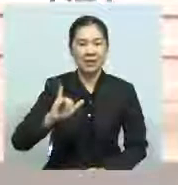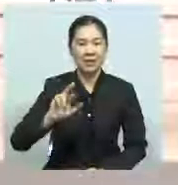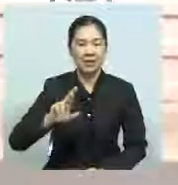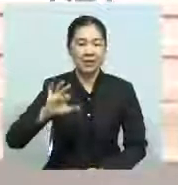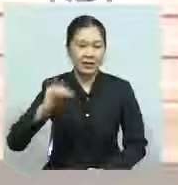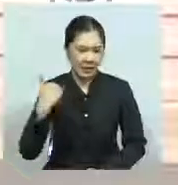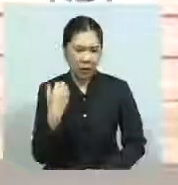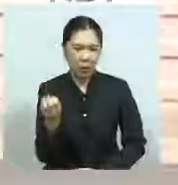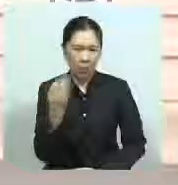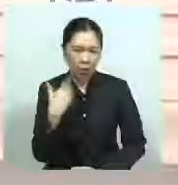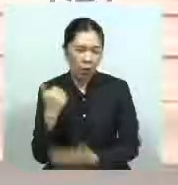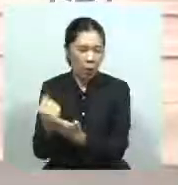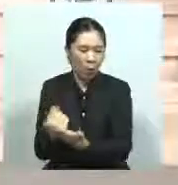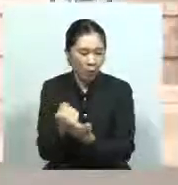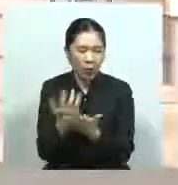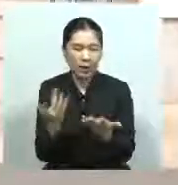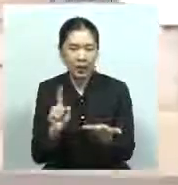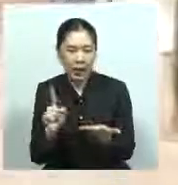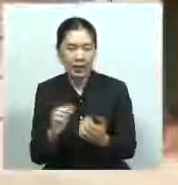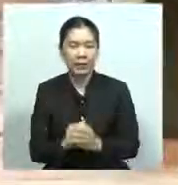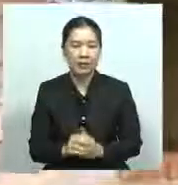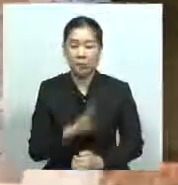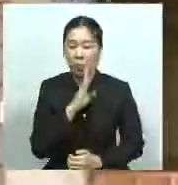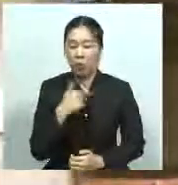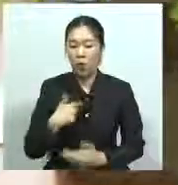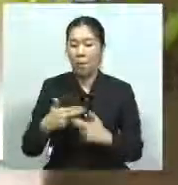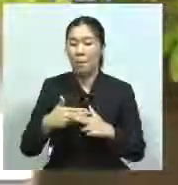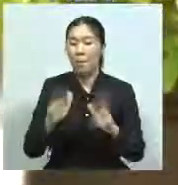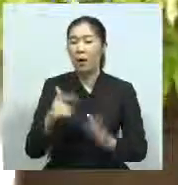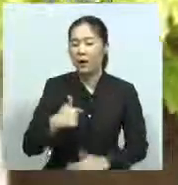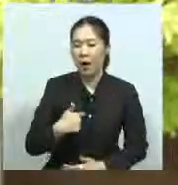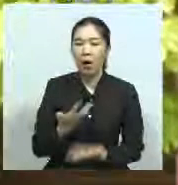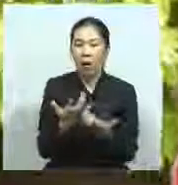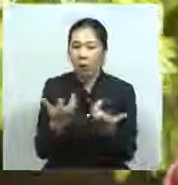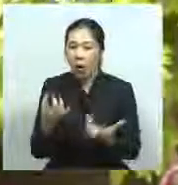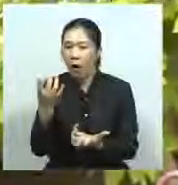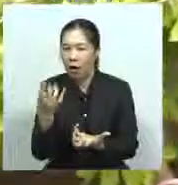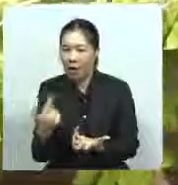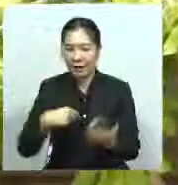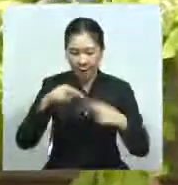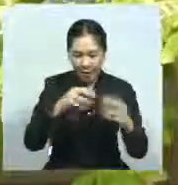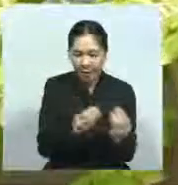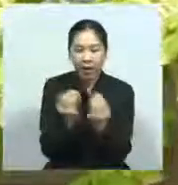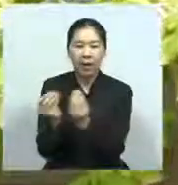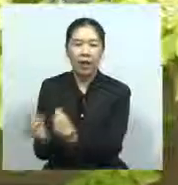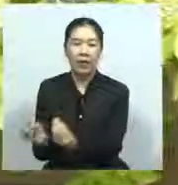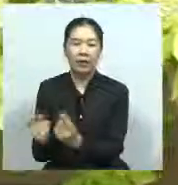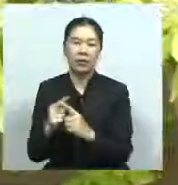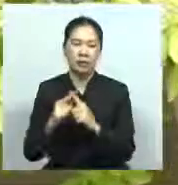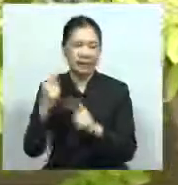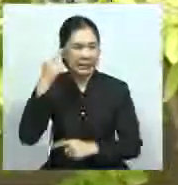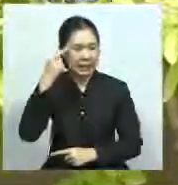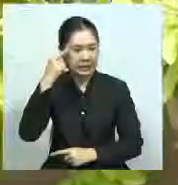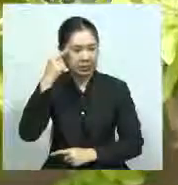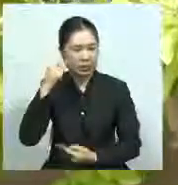ยได้ไหมหรือมีเงื่อนไขอะไรหากปล่อยตัวผมอยากได้อะไรจะหามาให้ซึ่งพิจารณาแล้วสอถึงเจตนา